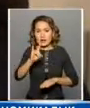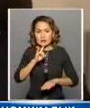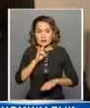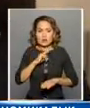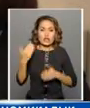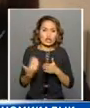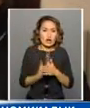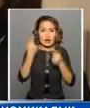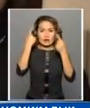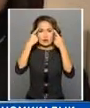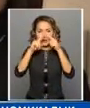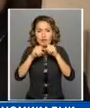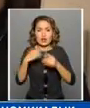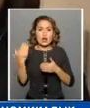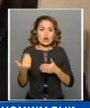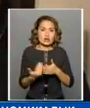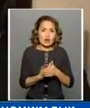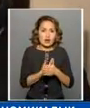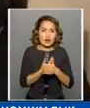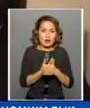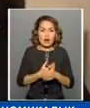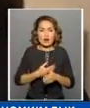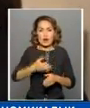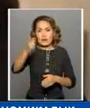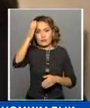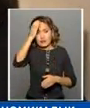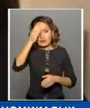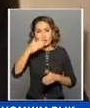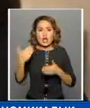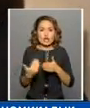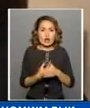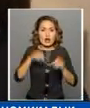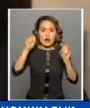жаңа технологиялар, жаңа білім, жаңа